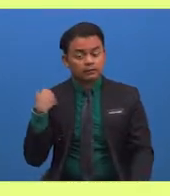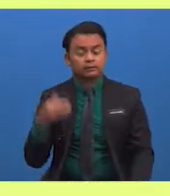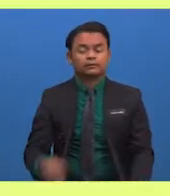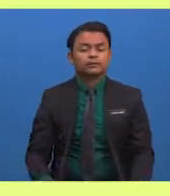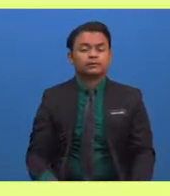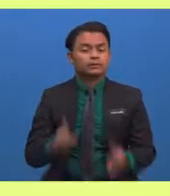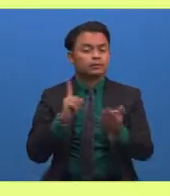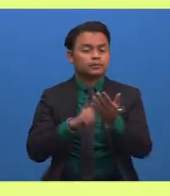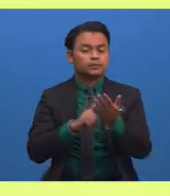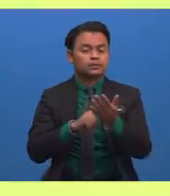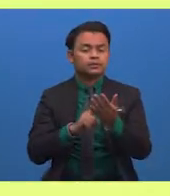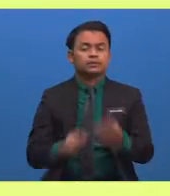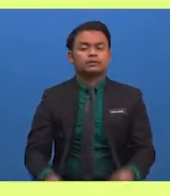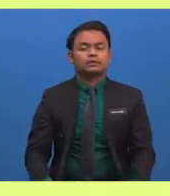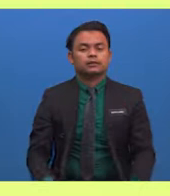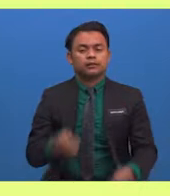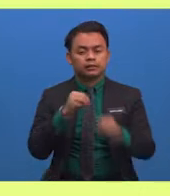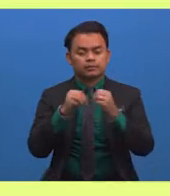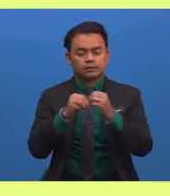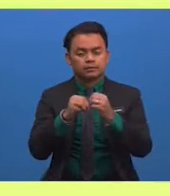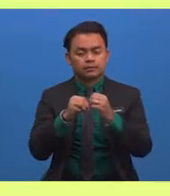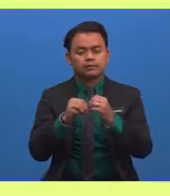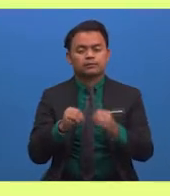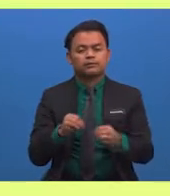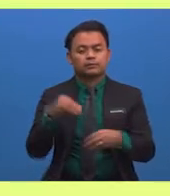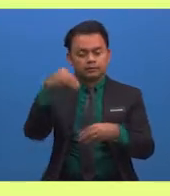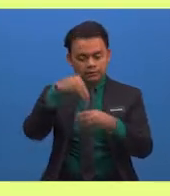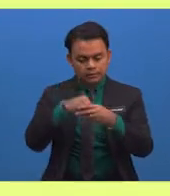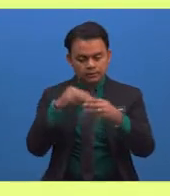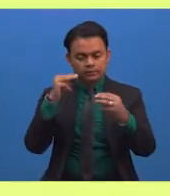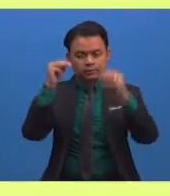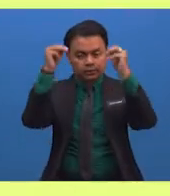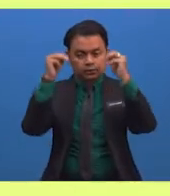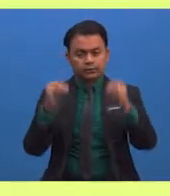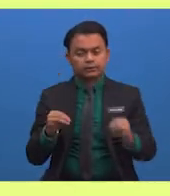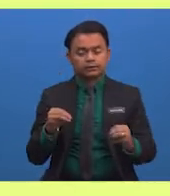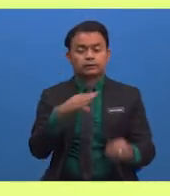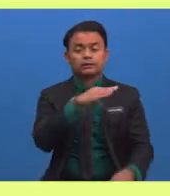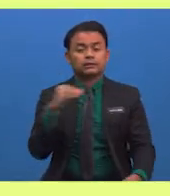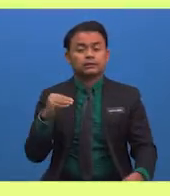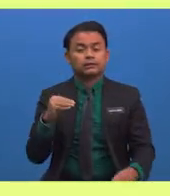perbahasan sesuatu masalah yang timbul dalam masyarakat dan mencari jawapan.